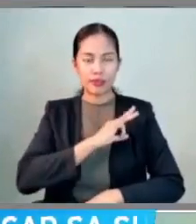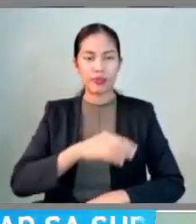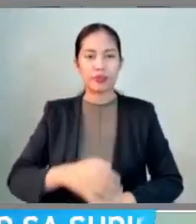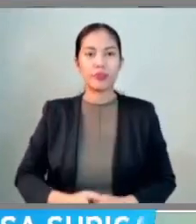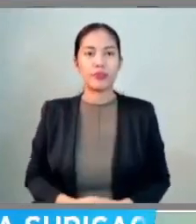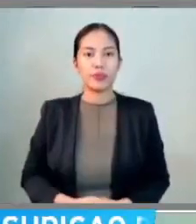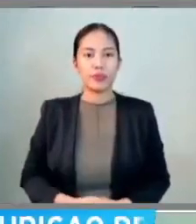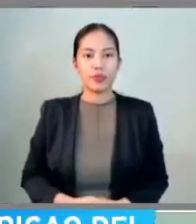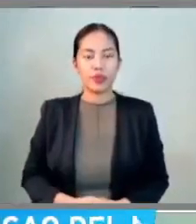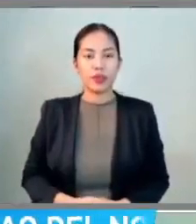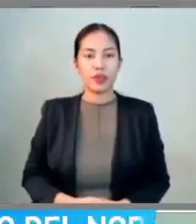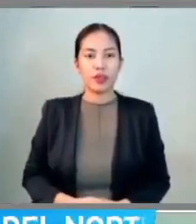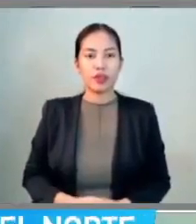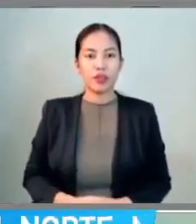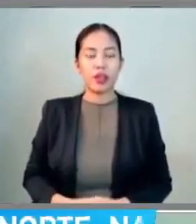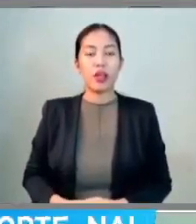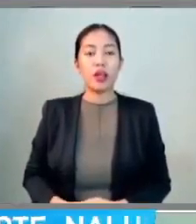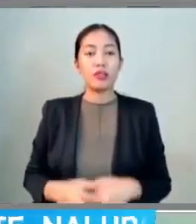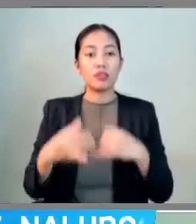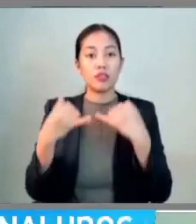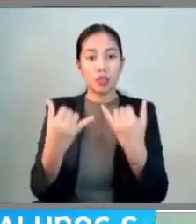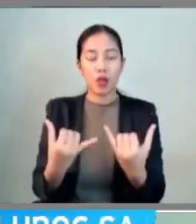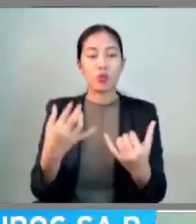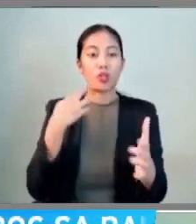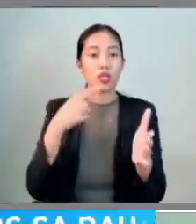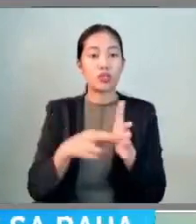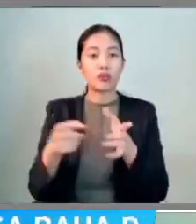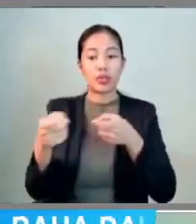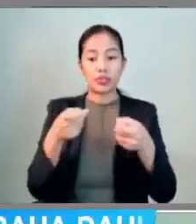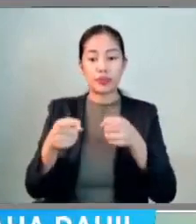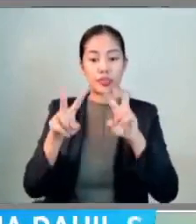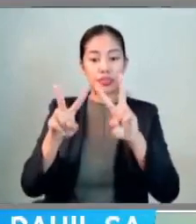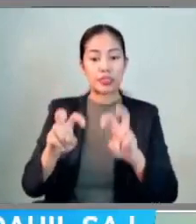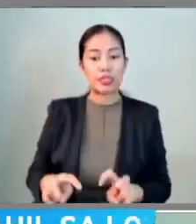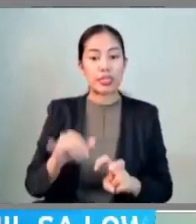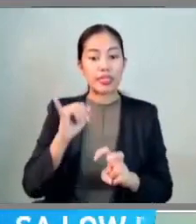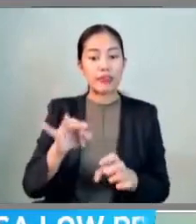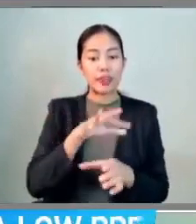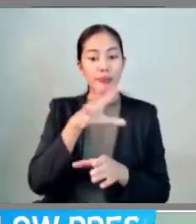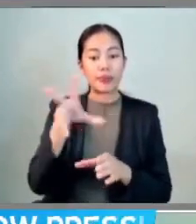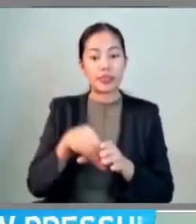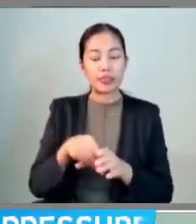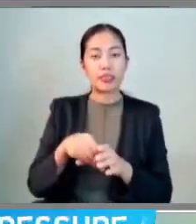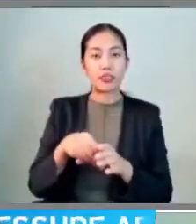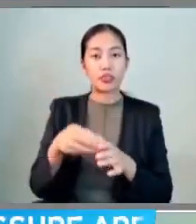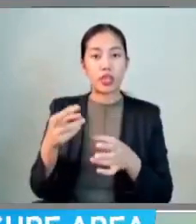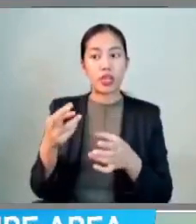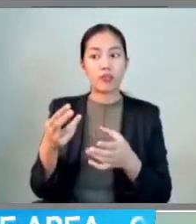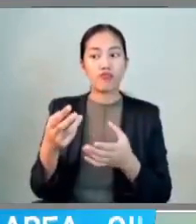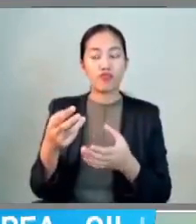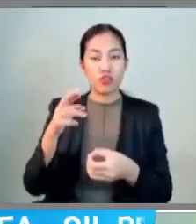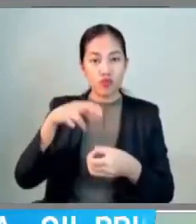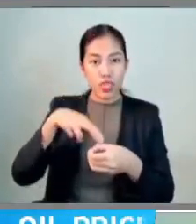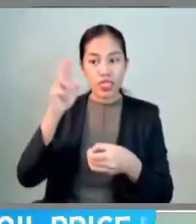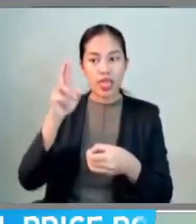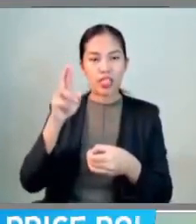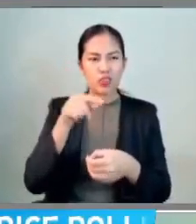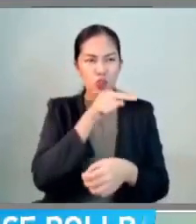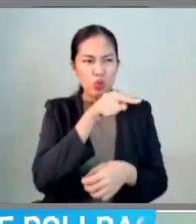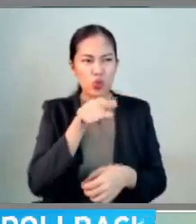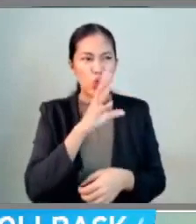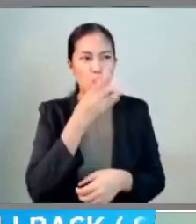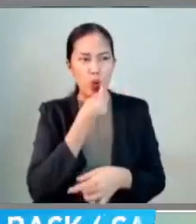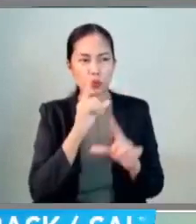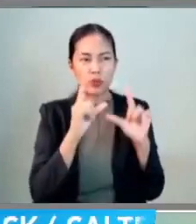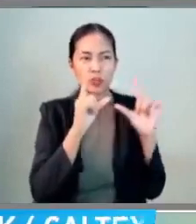and Records Management kung kabilang na sa mga nag-resign yung mga hinihinalang sangkot sa droga. At may ulat on the spot si